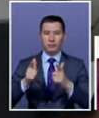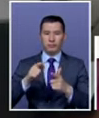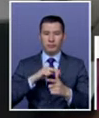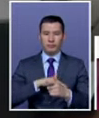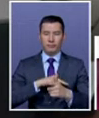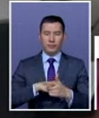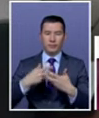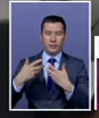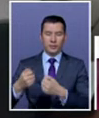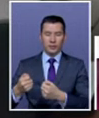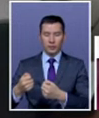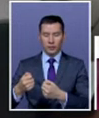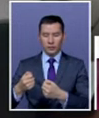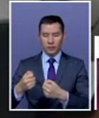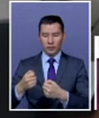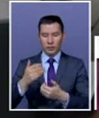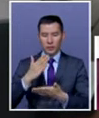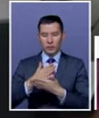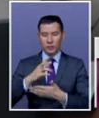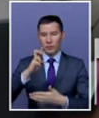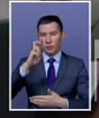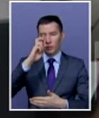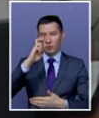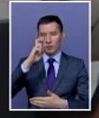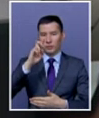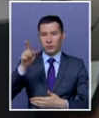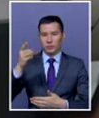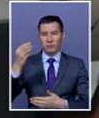работе. Здесь государство субсидирует